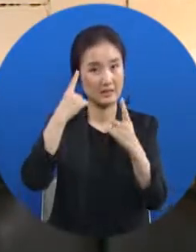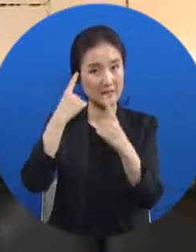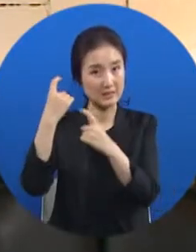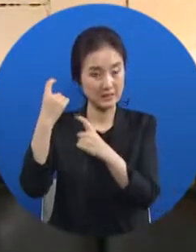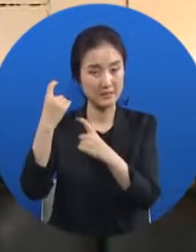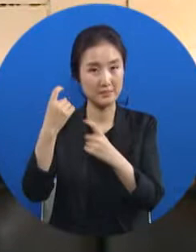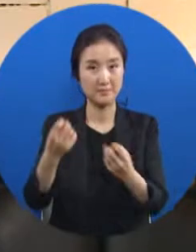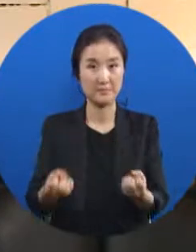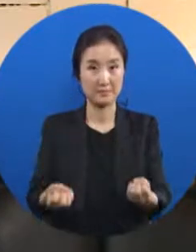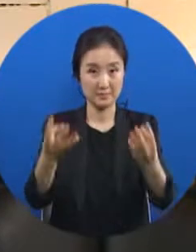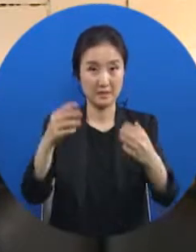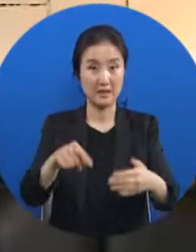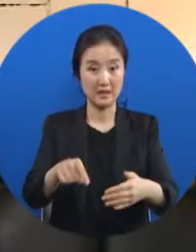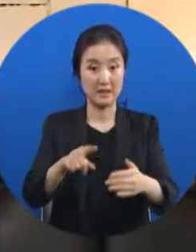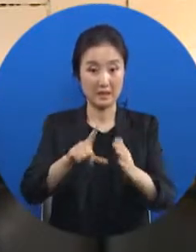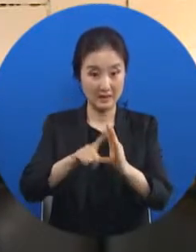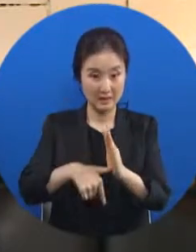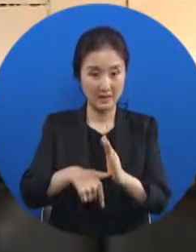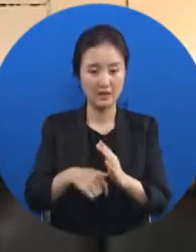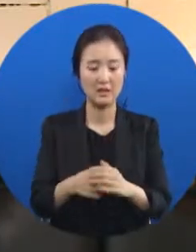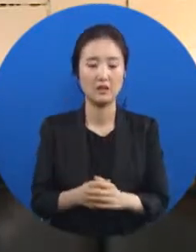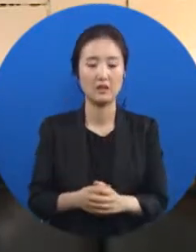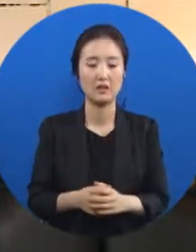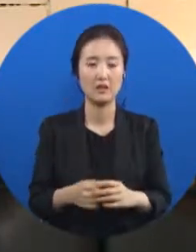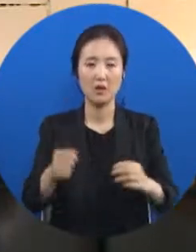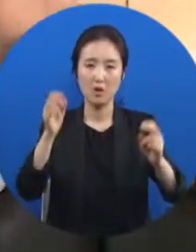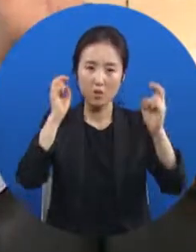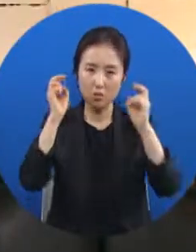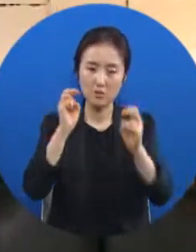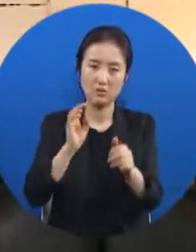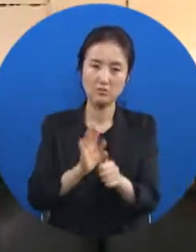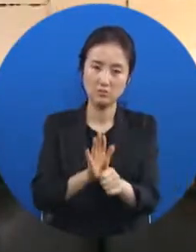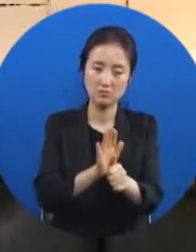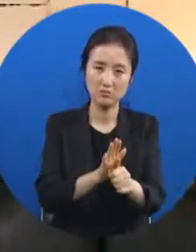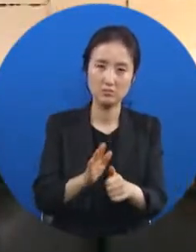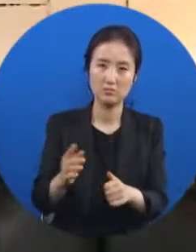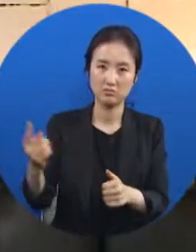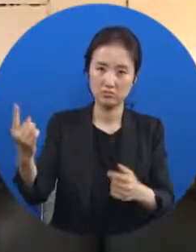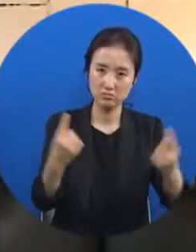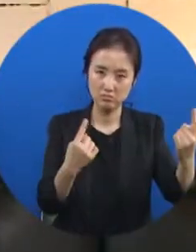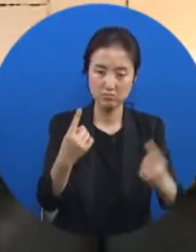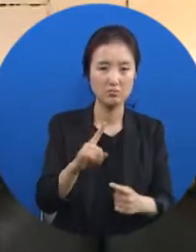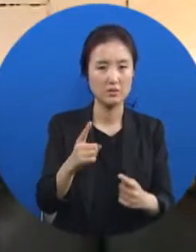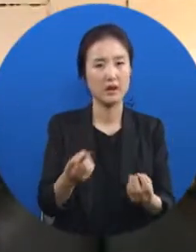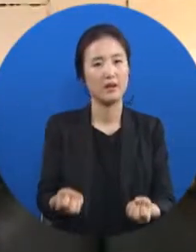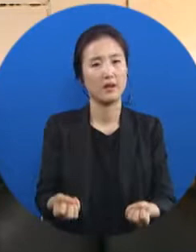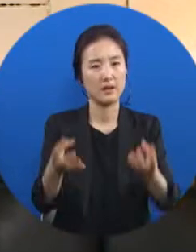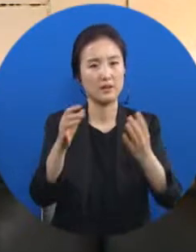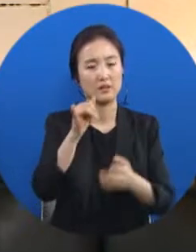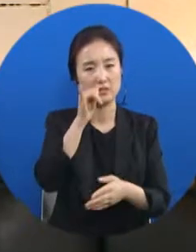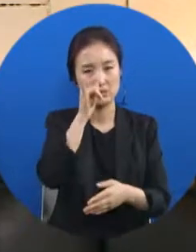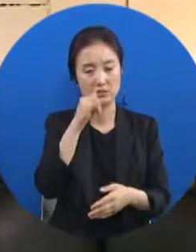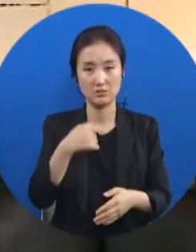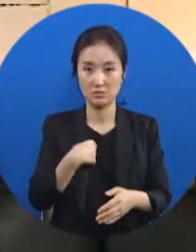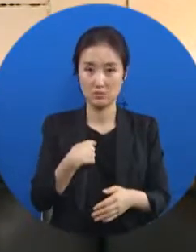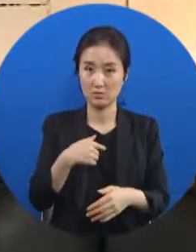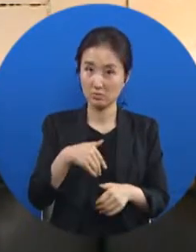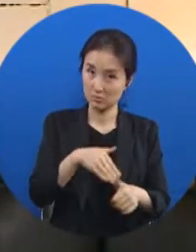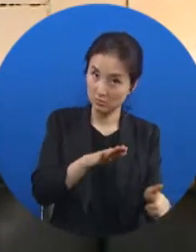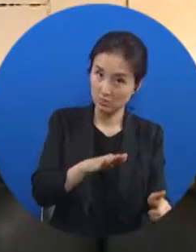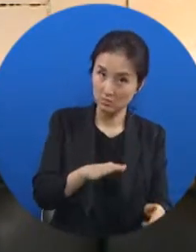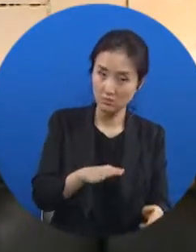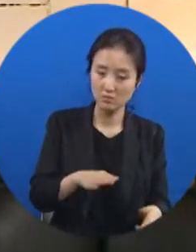또 우리 여기서 후원해주는 기업체들 와가지고 귀빈들 모아놓고 이제 행사가 있다고. 그래서 어떻게 제가